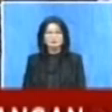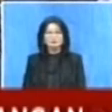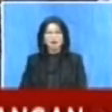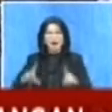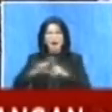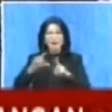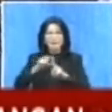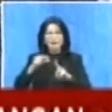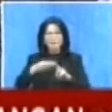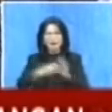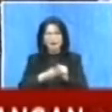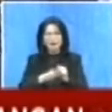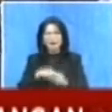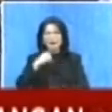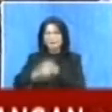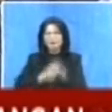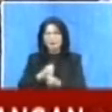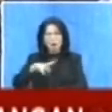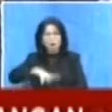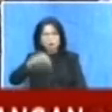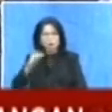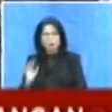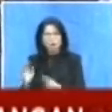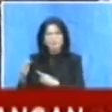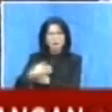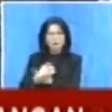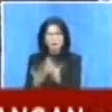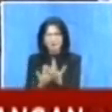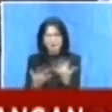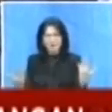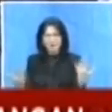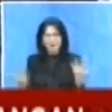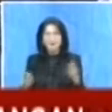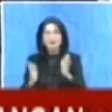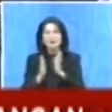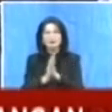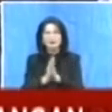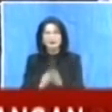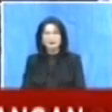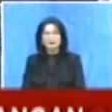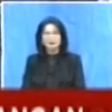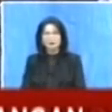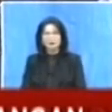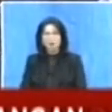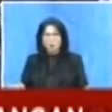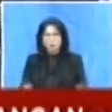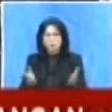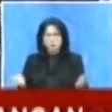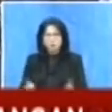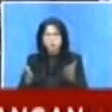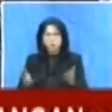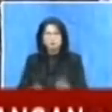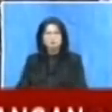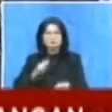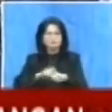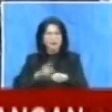APBN berperan sentral untuk melindungi keselamatan masyarakat dan sekaligus sebagai motor pengungkit pemulihan